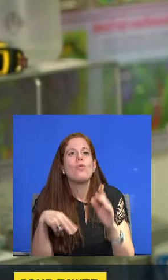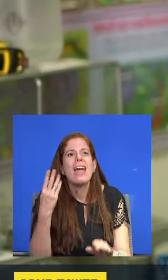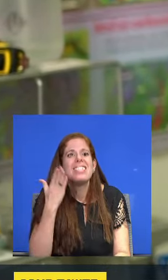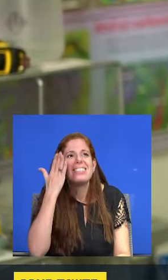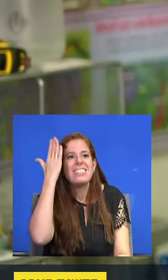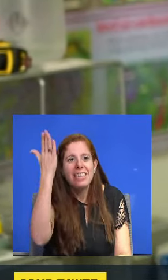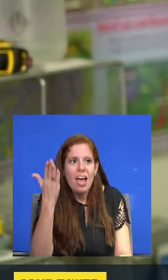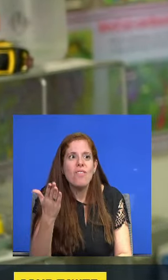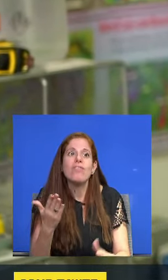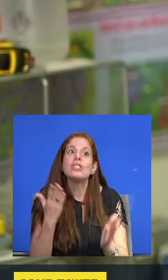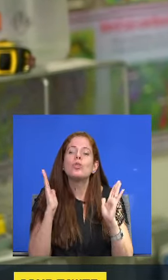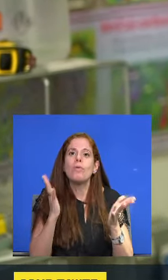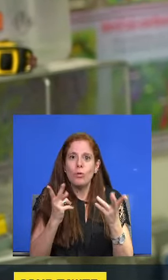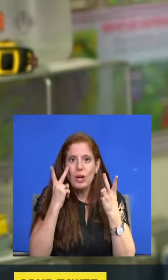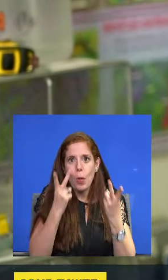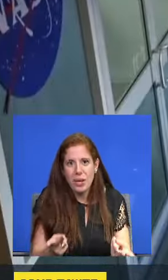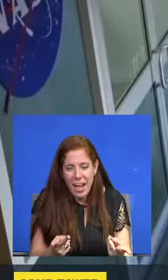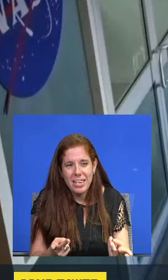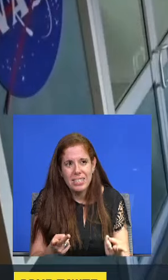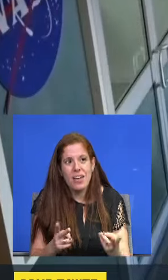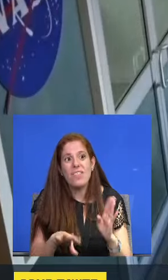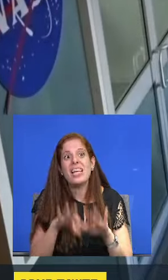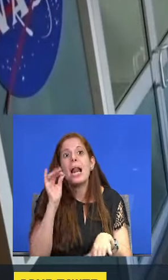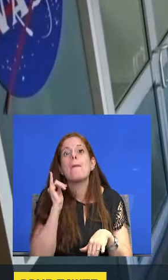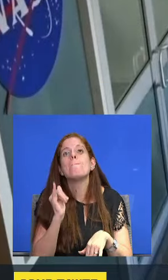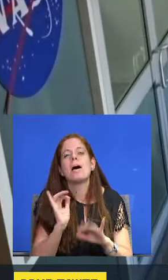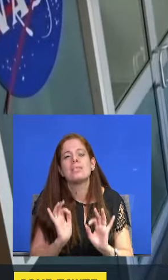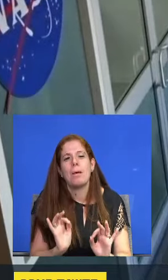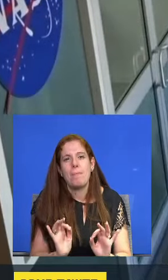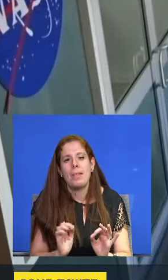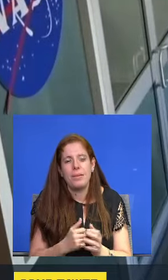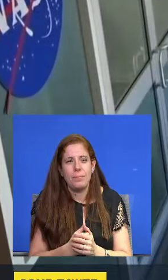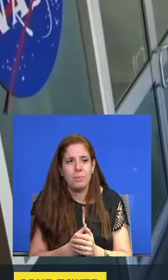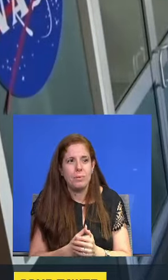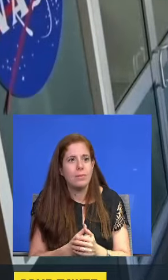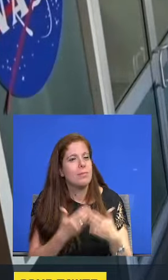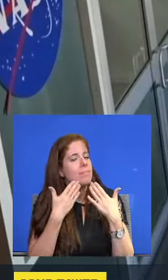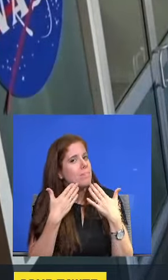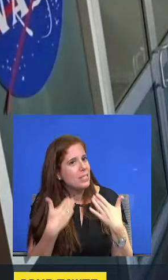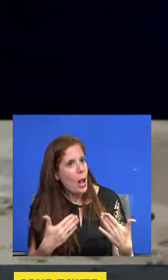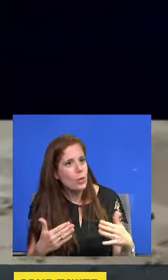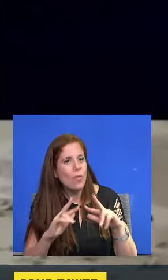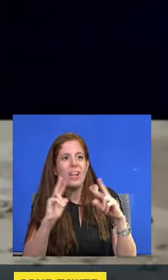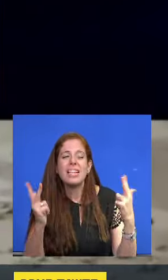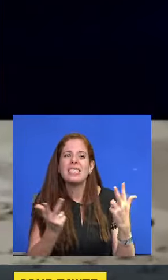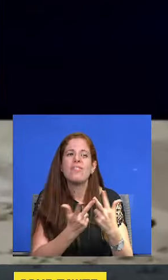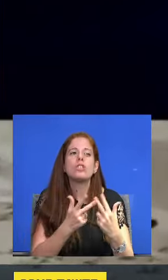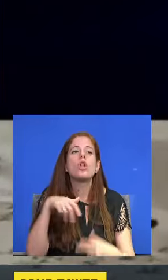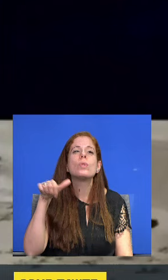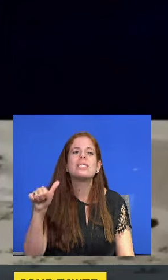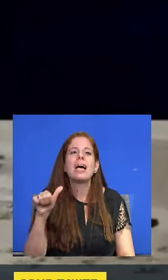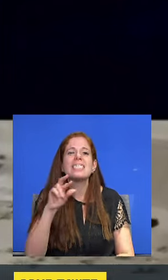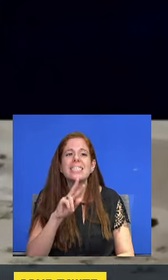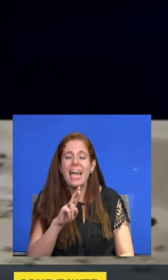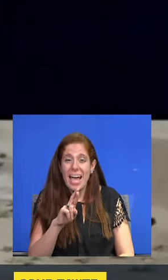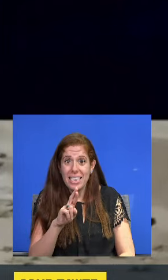finally we're actually going to see it and find out what it really is. Congratulations to the OSIRIS-REx